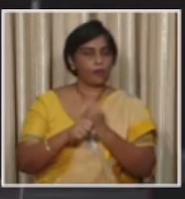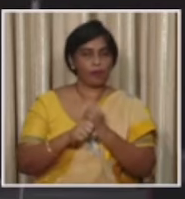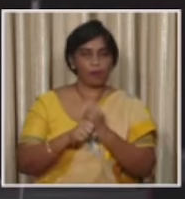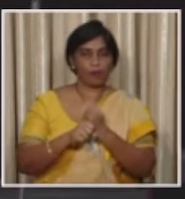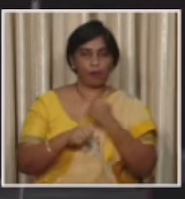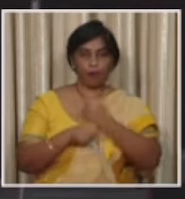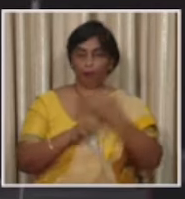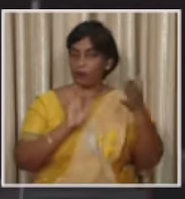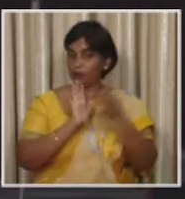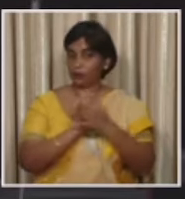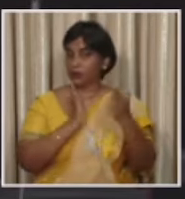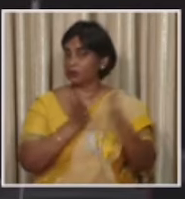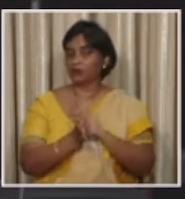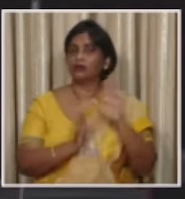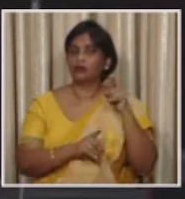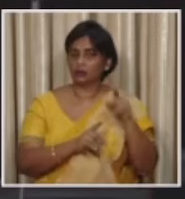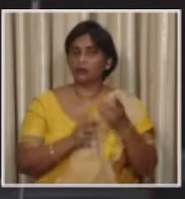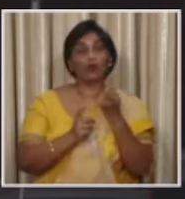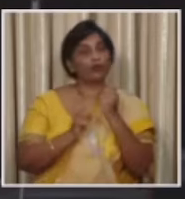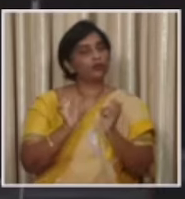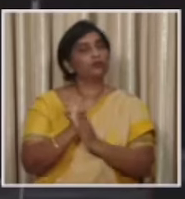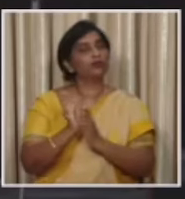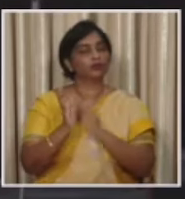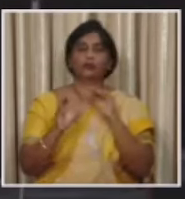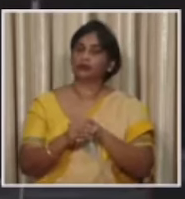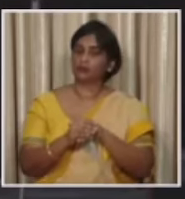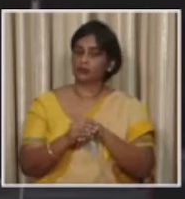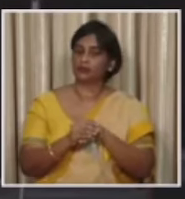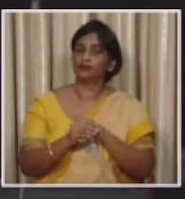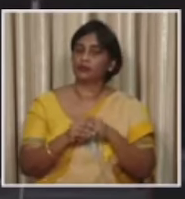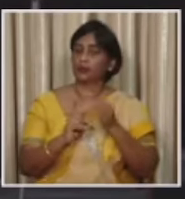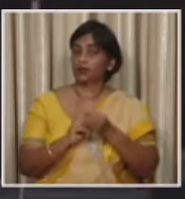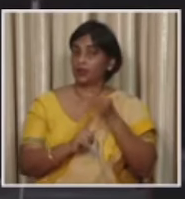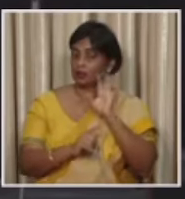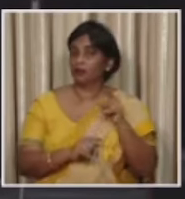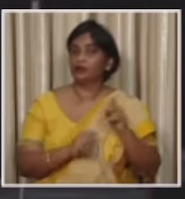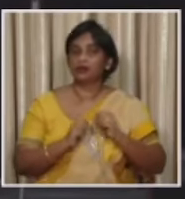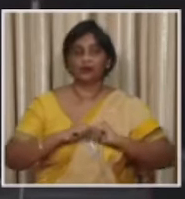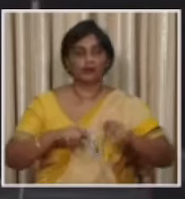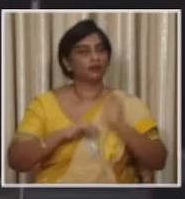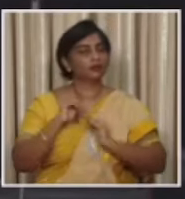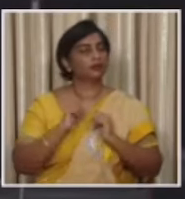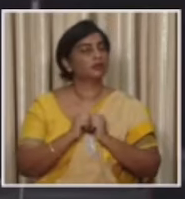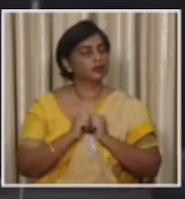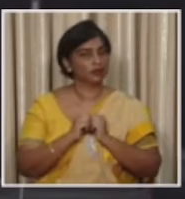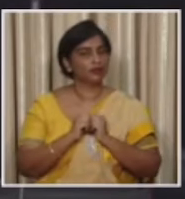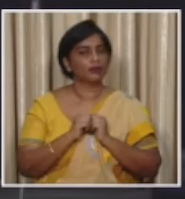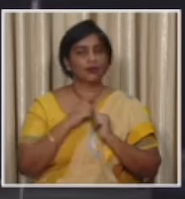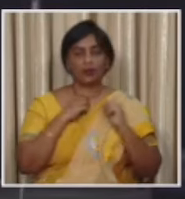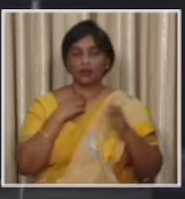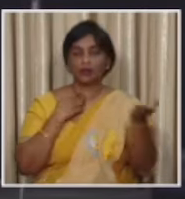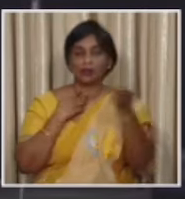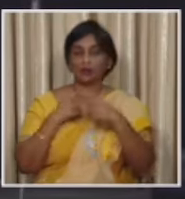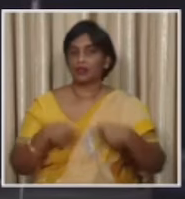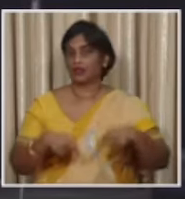කියන්නේ රජයත් එක්ක එකතු වෙලා සහයෝගය දක්වන, හැබැයි එතුමා මුදල්කාරක ස්වභාවයේ සභාපතිවරයා හැටියට ගෙන යන ක්‍රියාමාර්ගයට අද